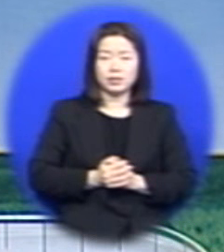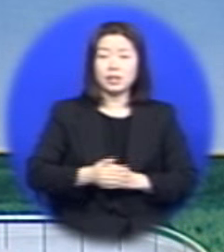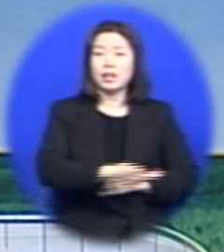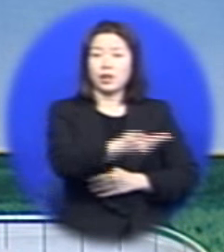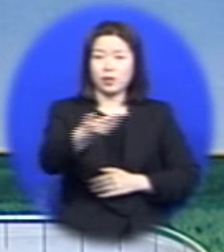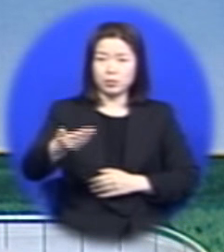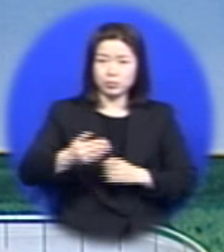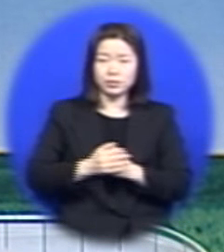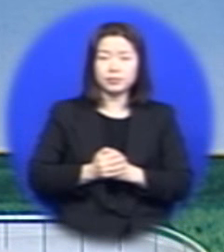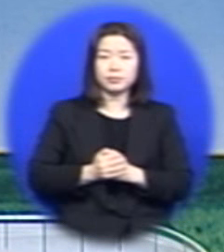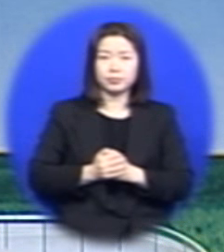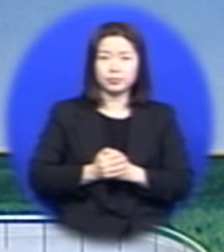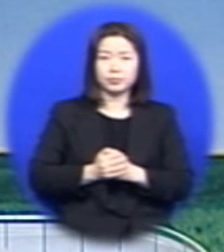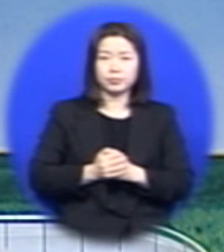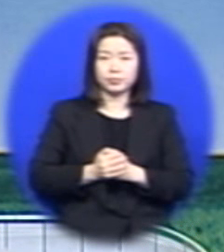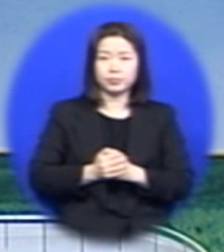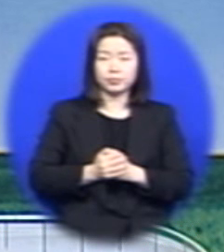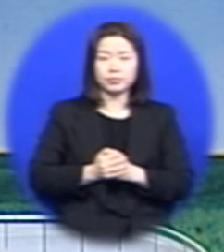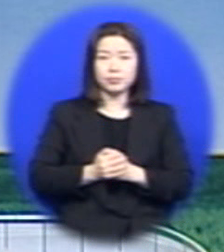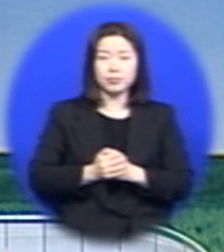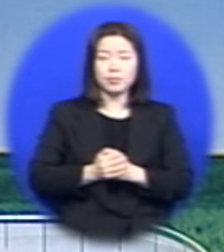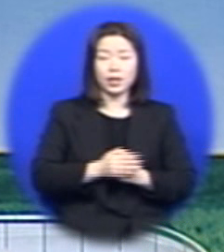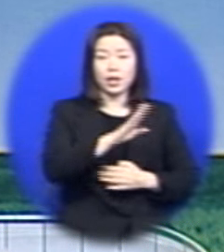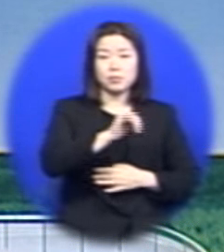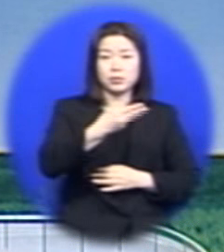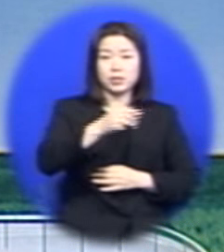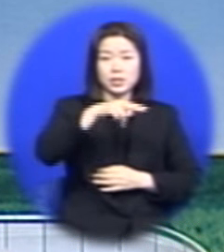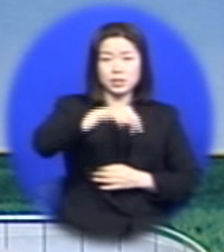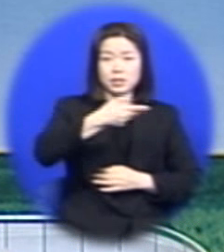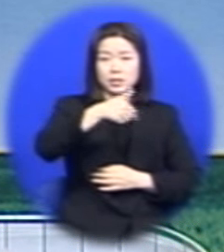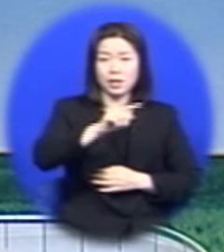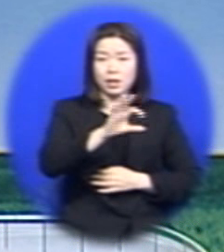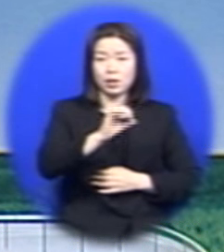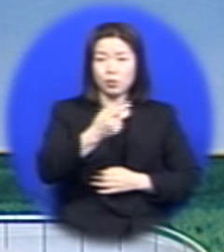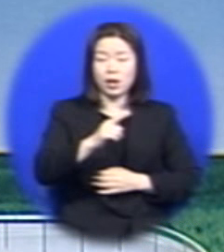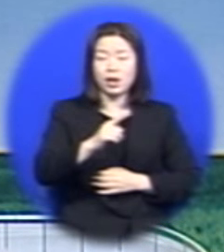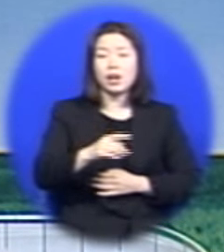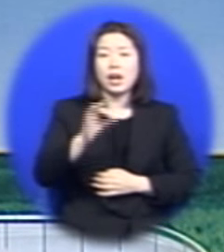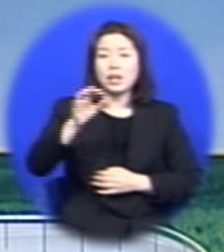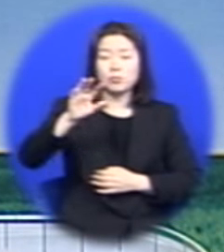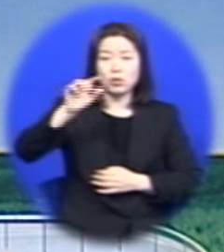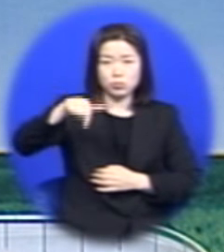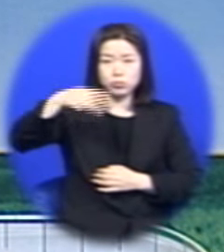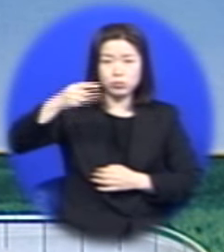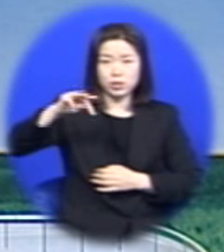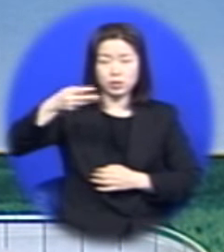여러분, 이 브리스가와 아굴라 부부, 또 안드리고와 유니아,